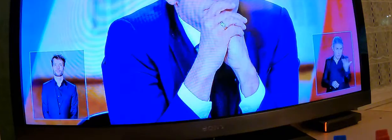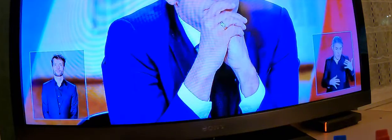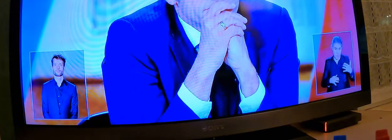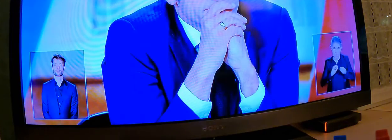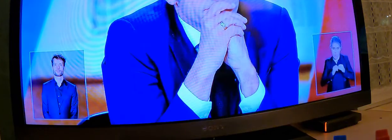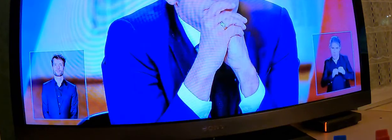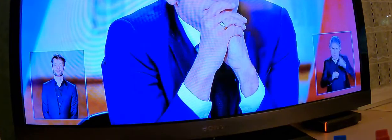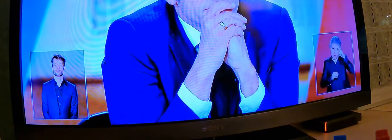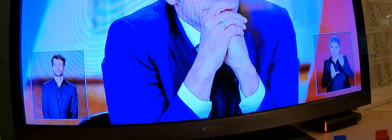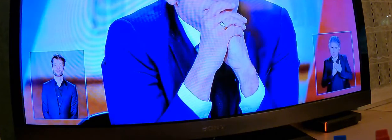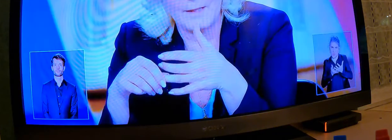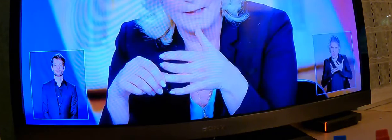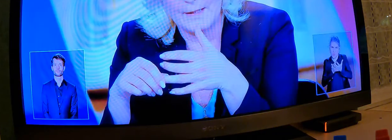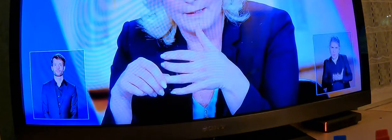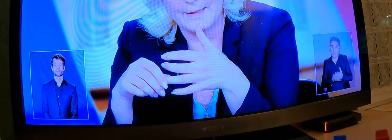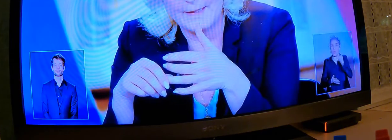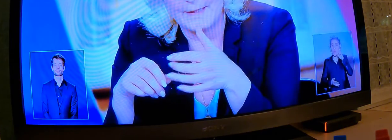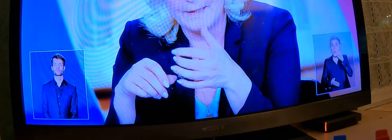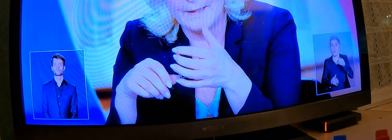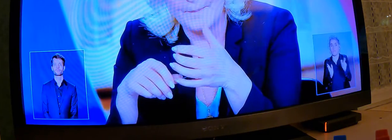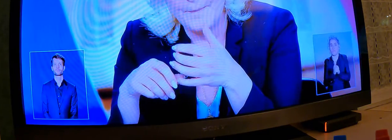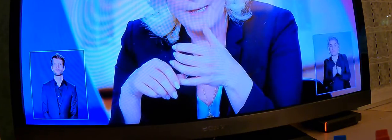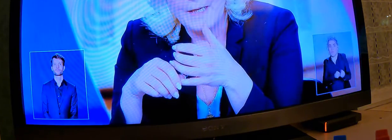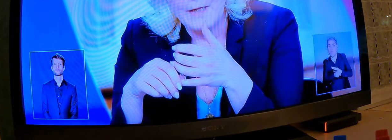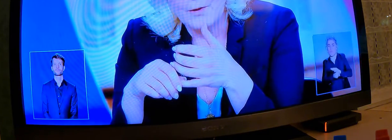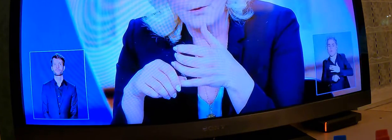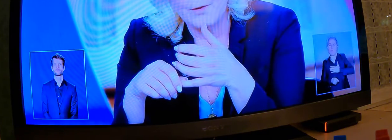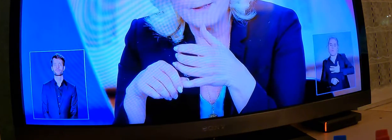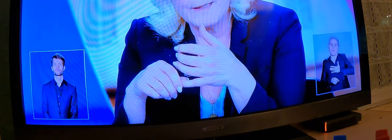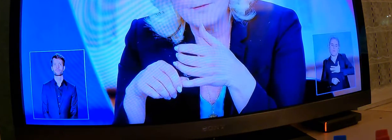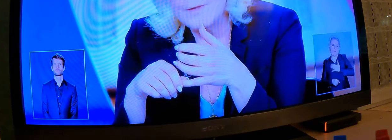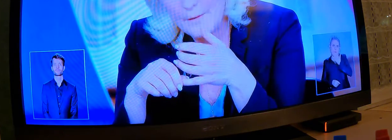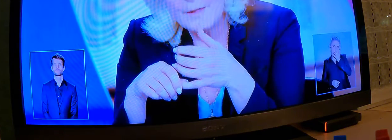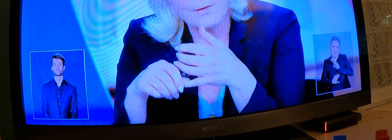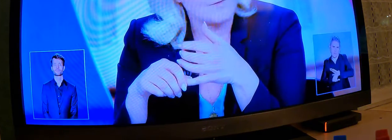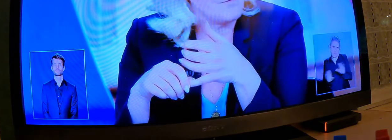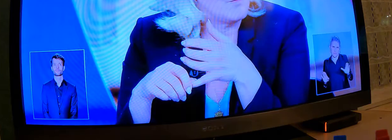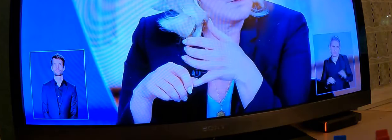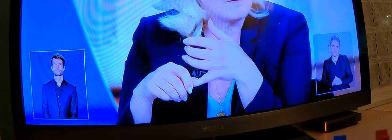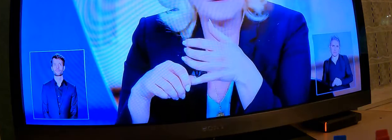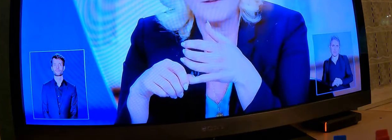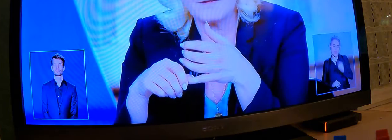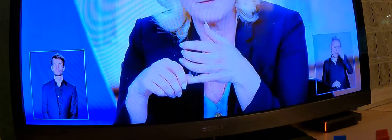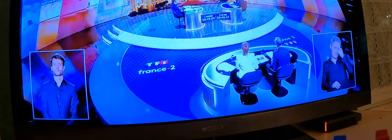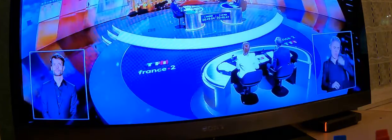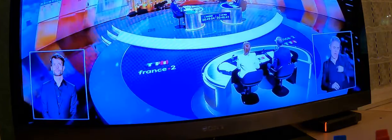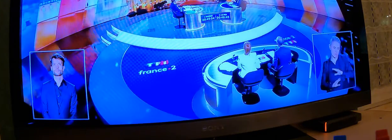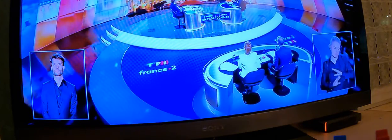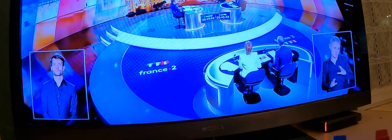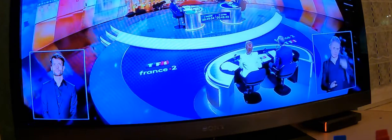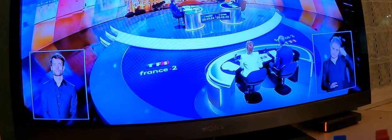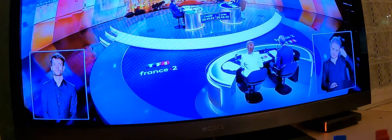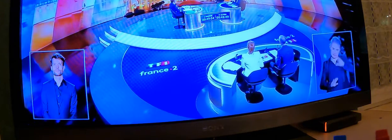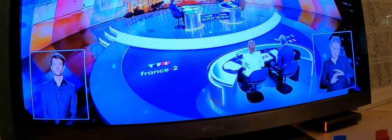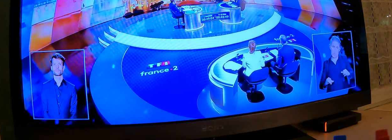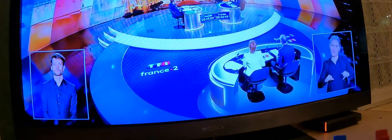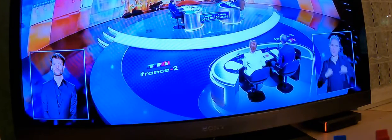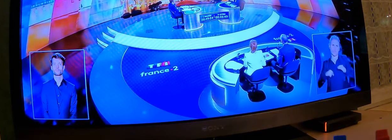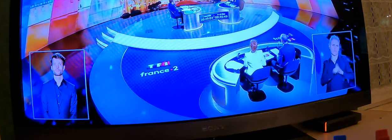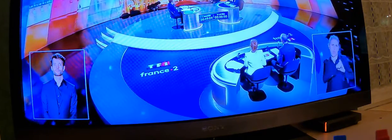très mal vécu évidemment la crise sanitaire. Que c'était une évidence pour moi qu'il fallait que je fasse de la jeunesse la